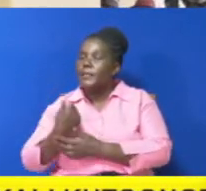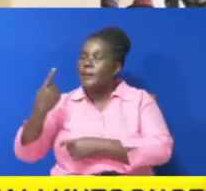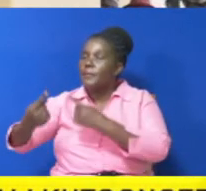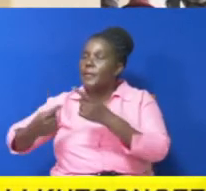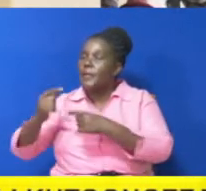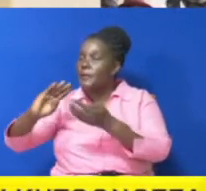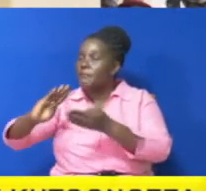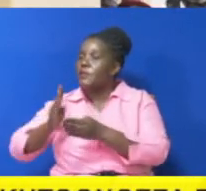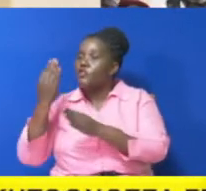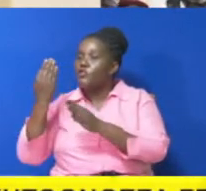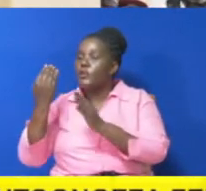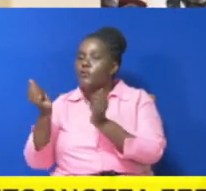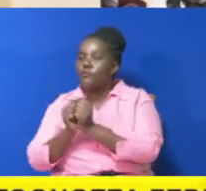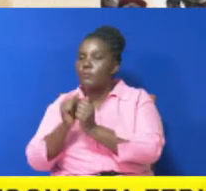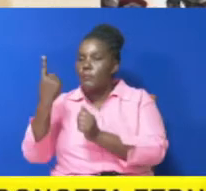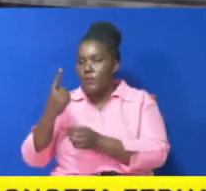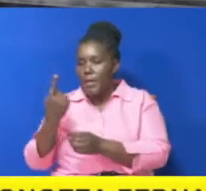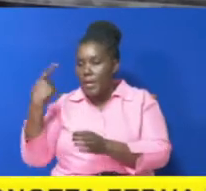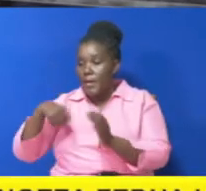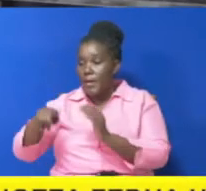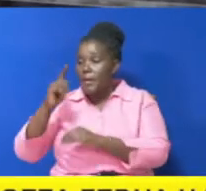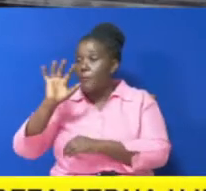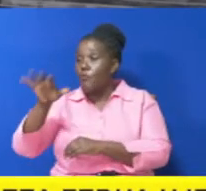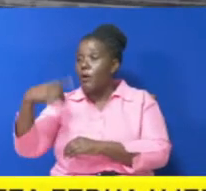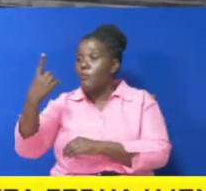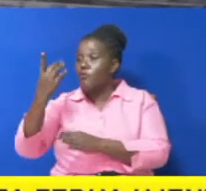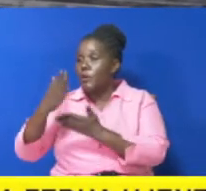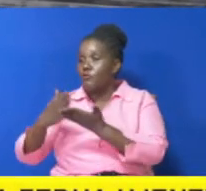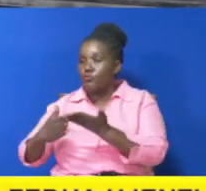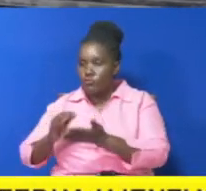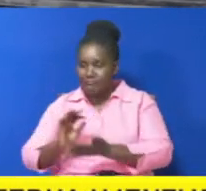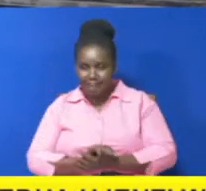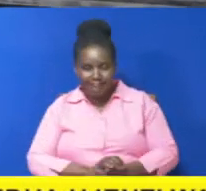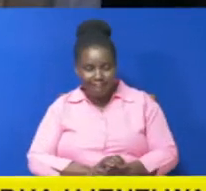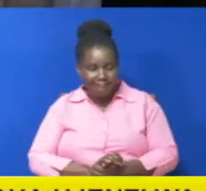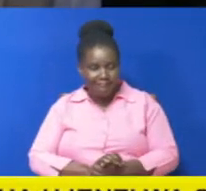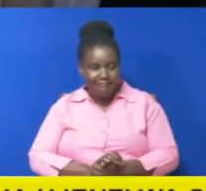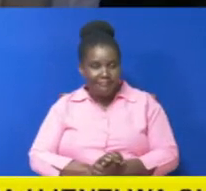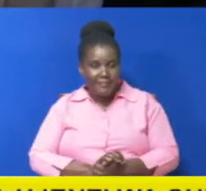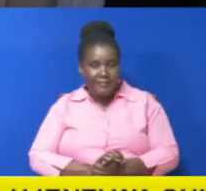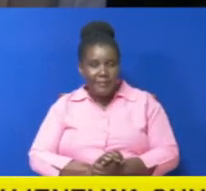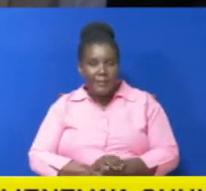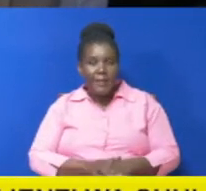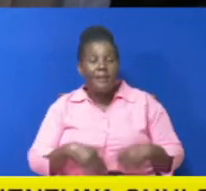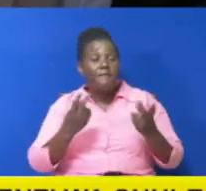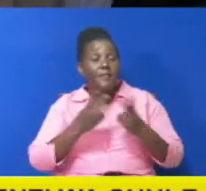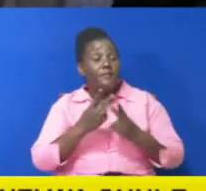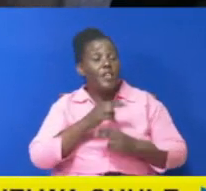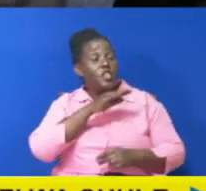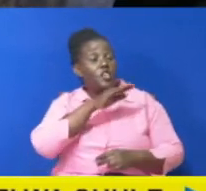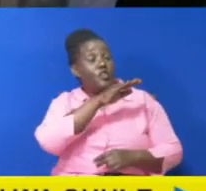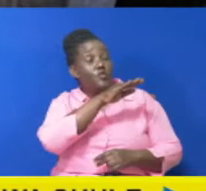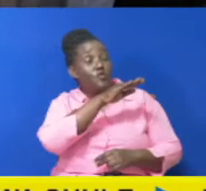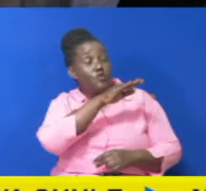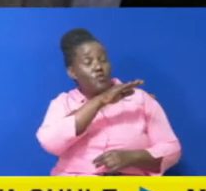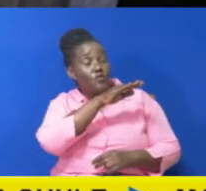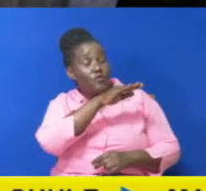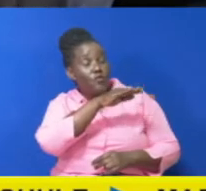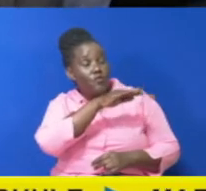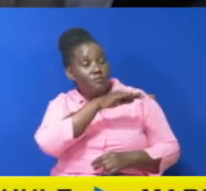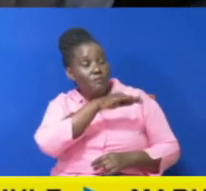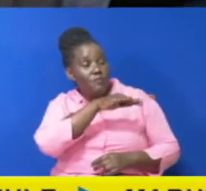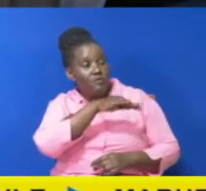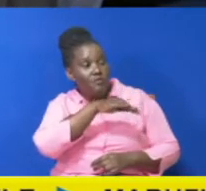bilioni 11 kwa mwaka moja na nusu. Sasa ngoma haikuishia huko tu. Kuna kwa majira ya jioni kigiza